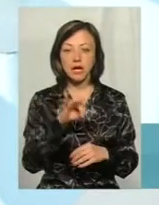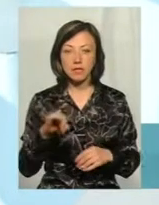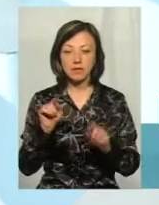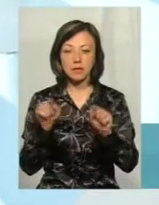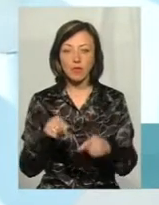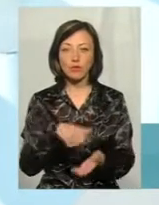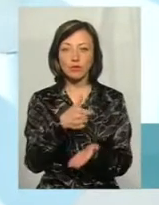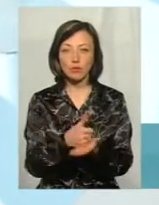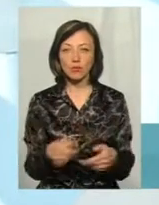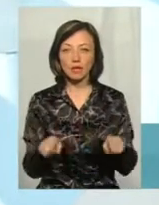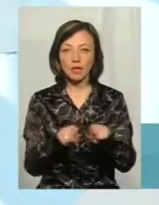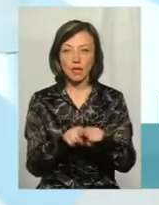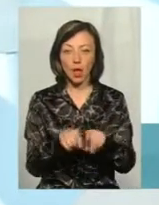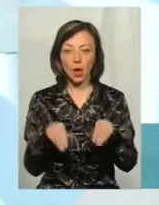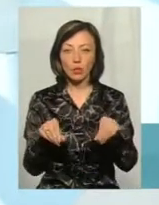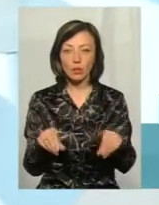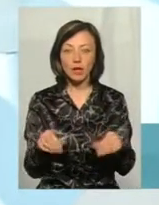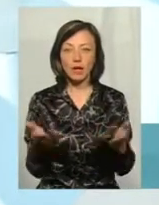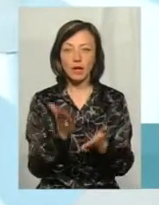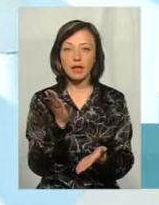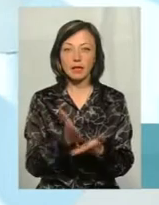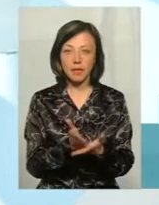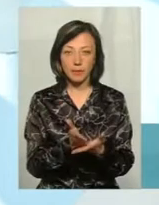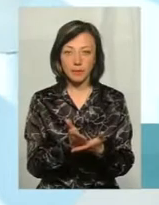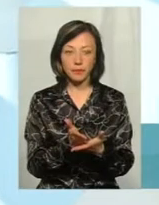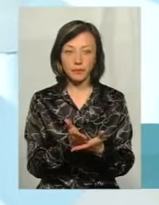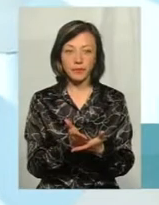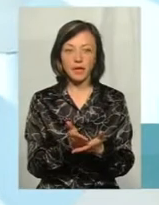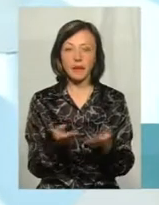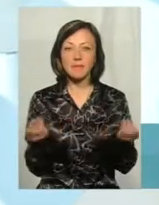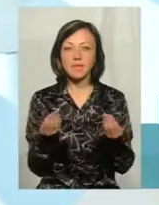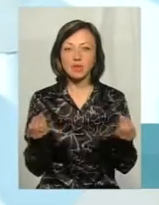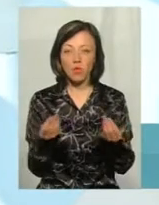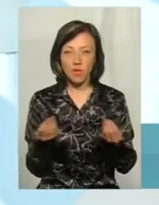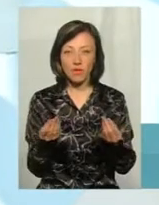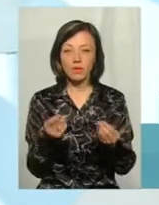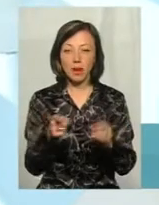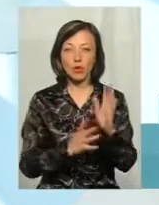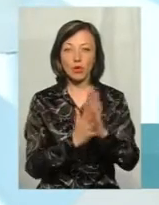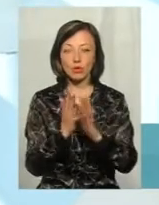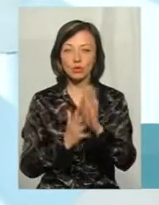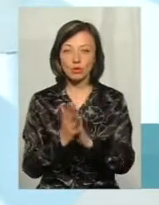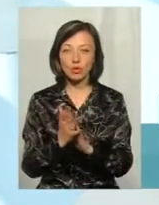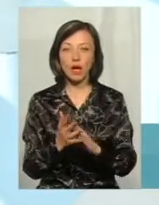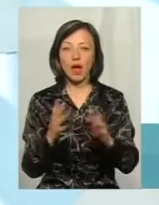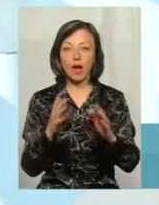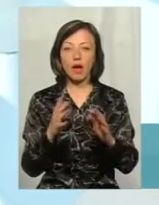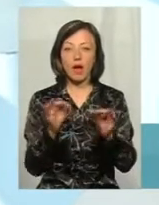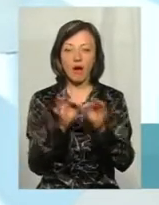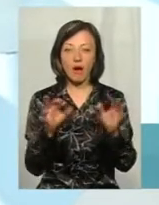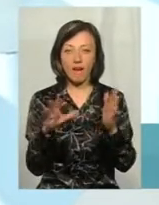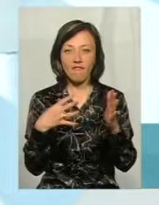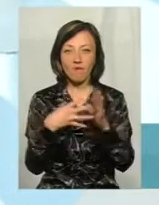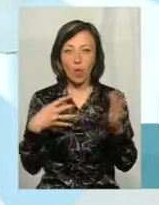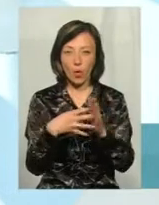там в основному такі, значить, ґрунти, які є, значить, піскові, от, на них ростуть добре ці хвойні дерева, і тому